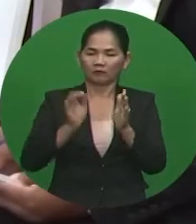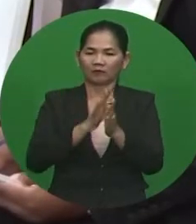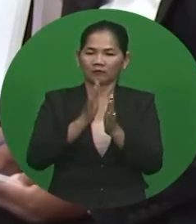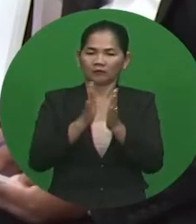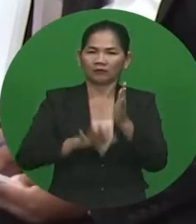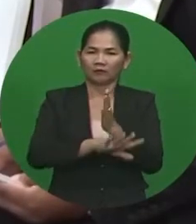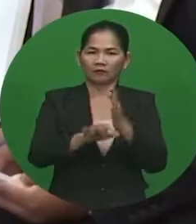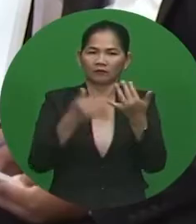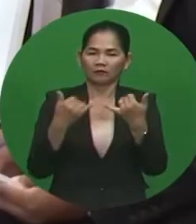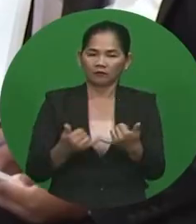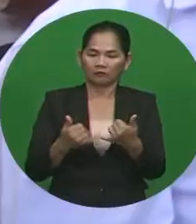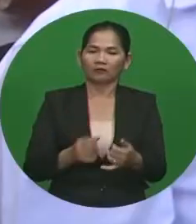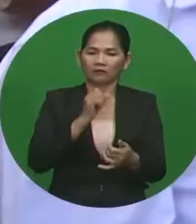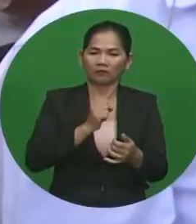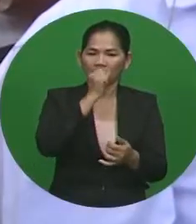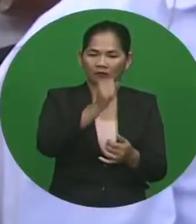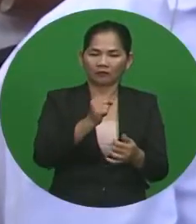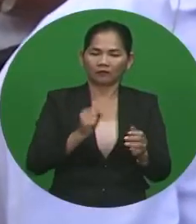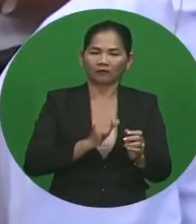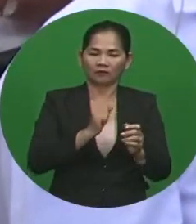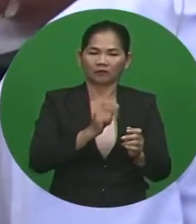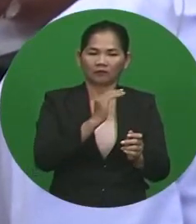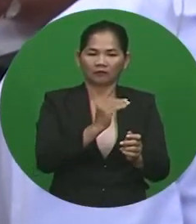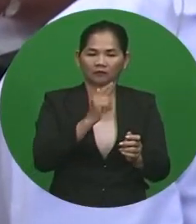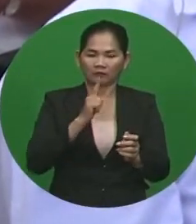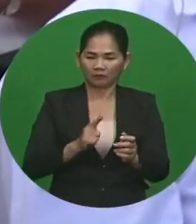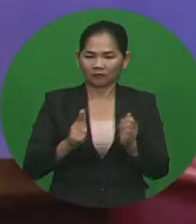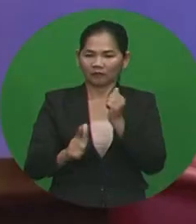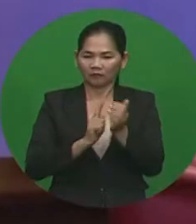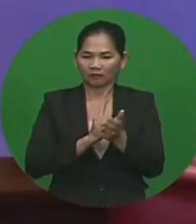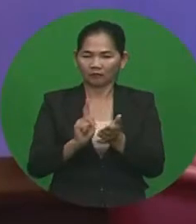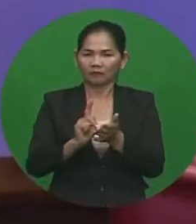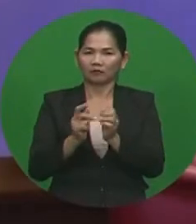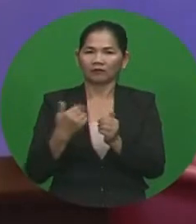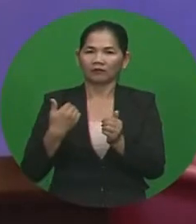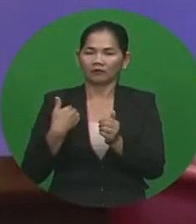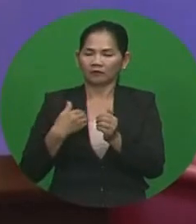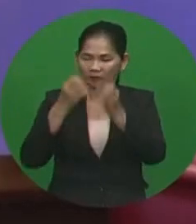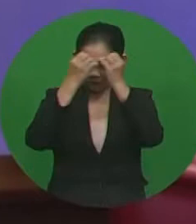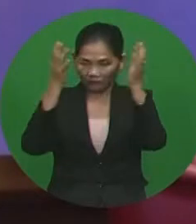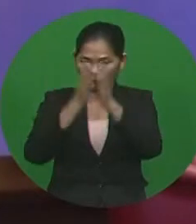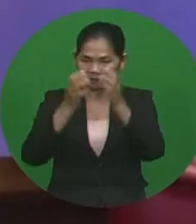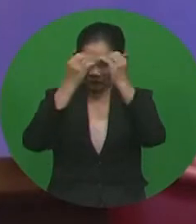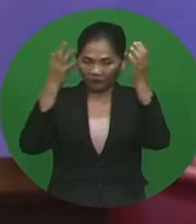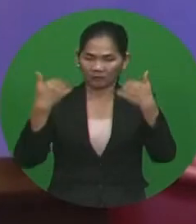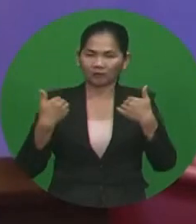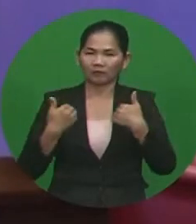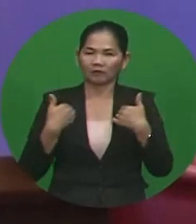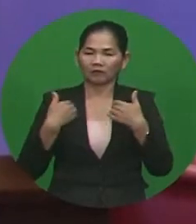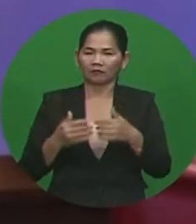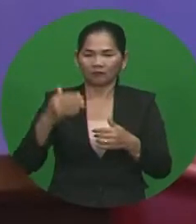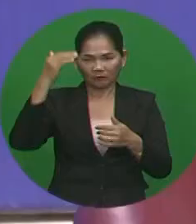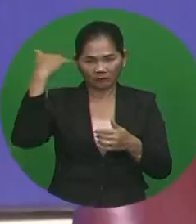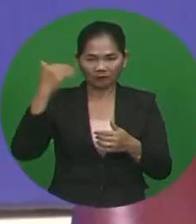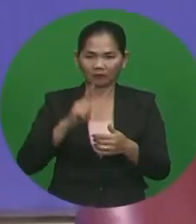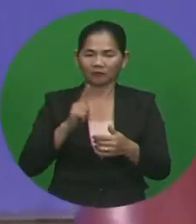ពុជាដែលមានវាគ្មិនរួមមានឯកឧត្តមមេសុភ័ក្រអនុរដ្ឋលេខាធិការនិងជាអ្នកនាំពាក្យក្រសួងព័ត៌មានលោកឡាំ